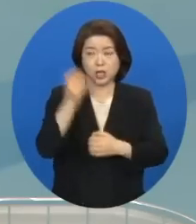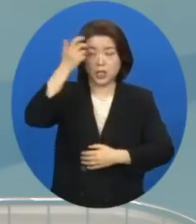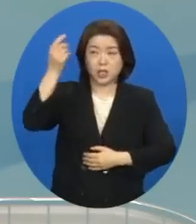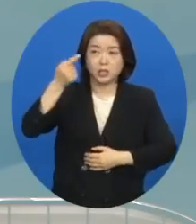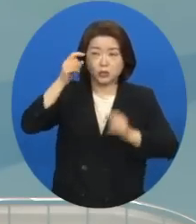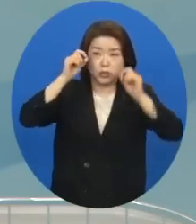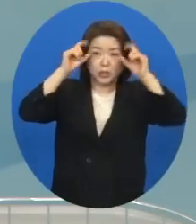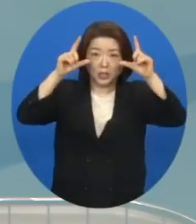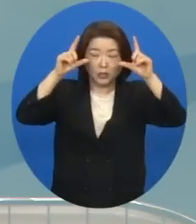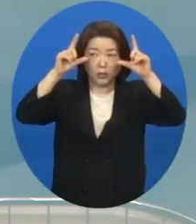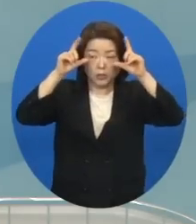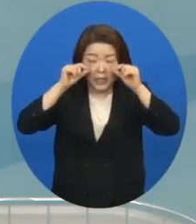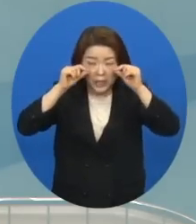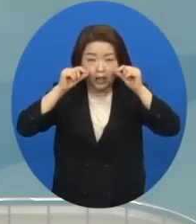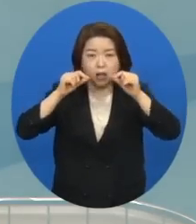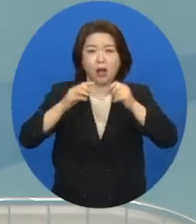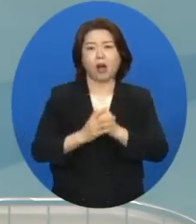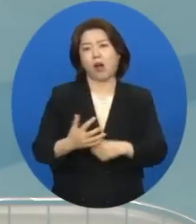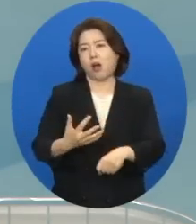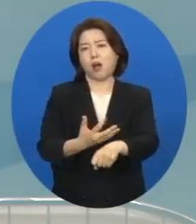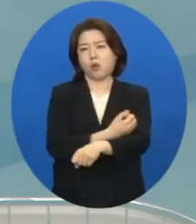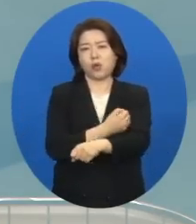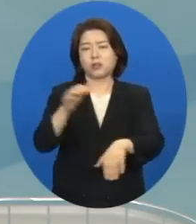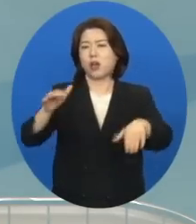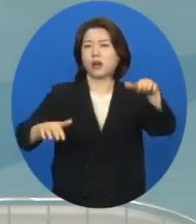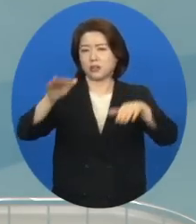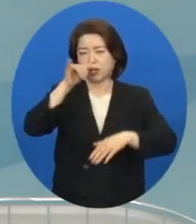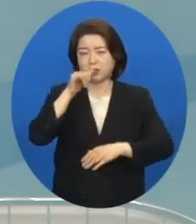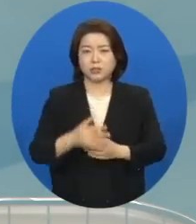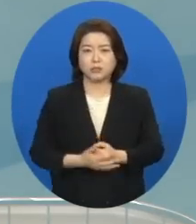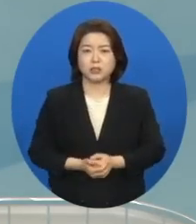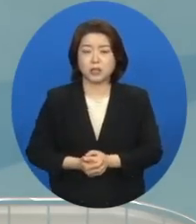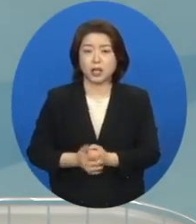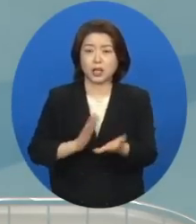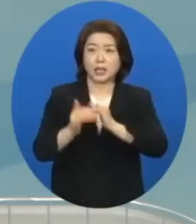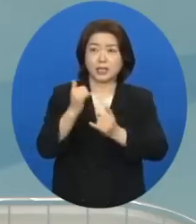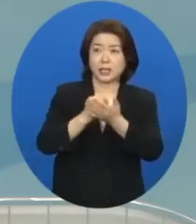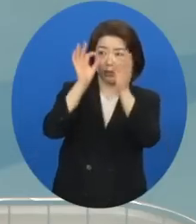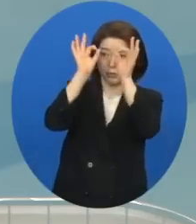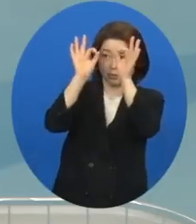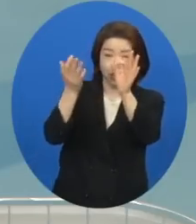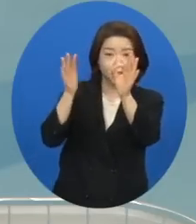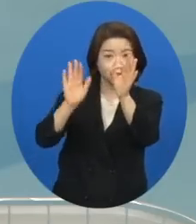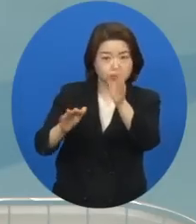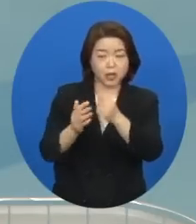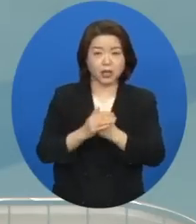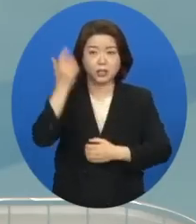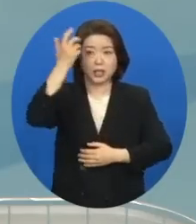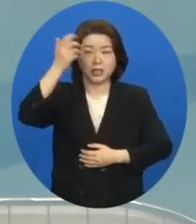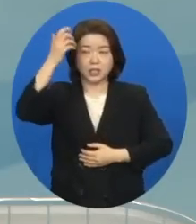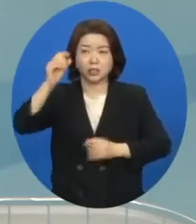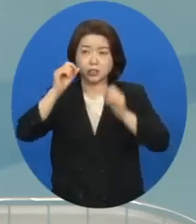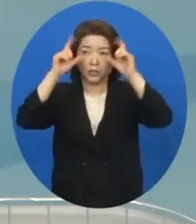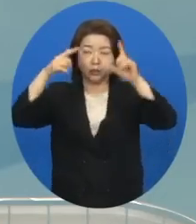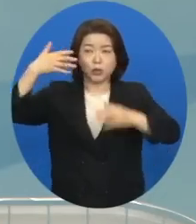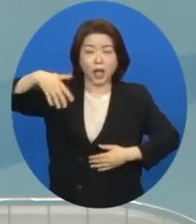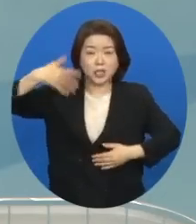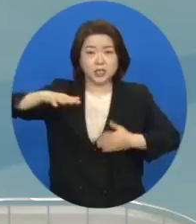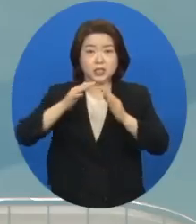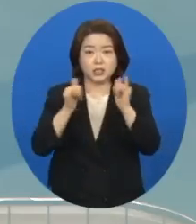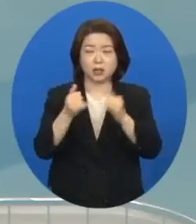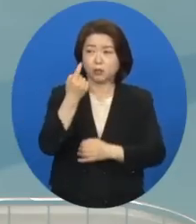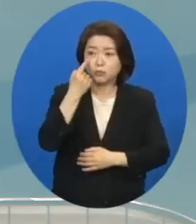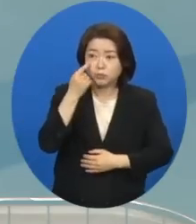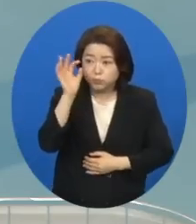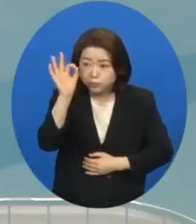뜨이고는 굉장한 영향에 있습니다. 예수님을 보아도 영적인 눈이 뜨이지 않은 사람의